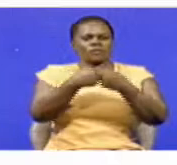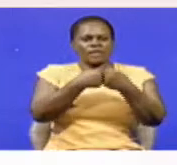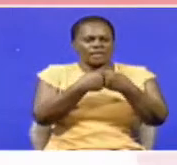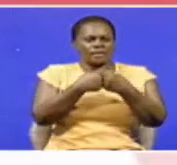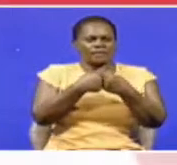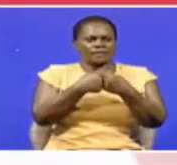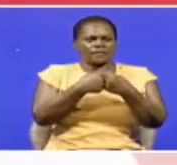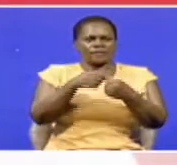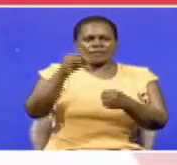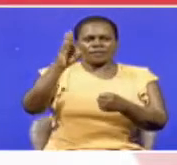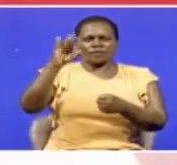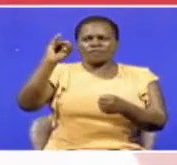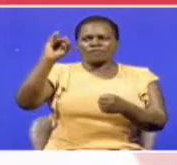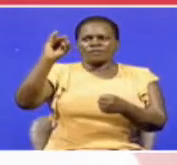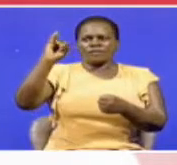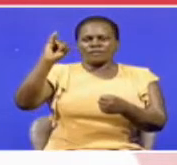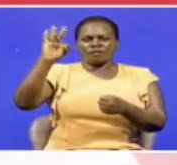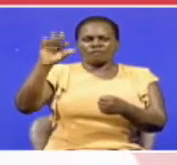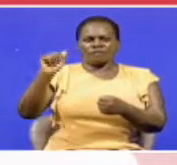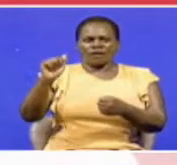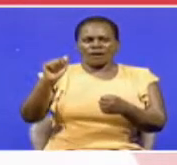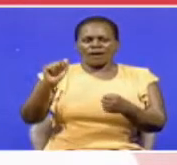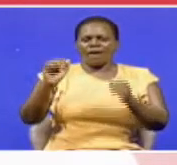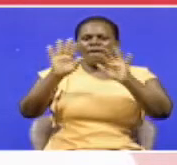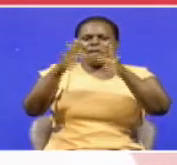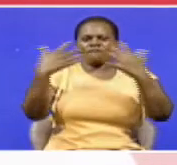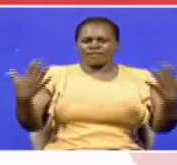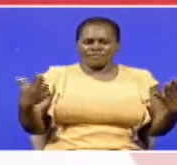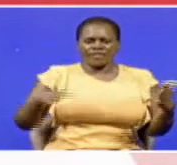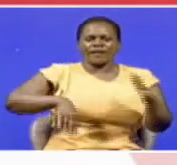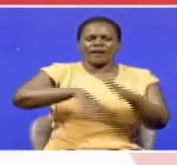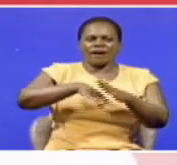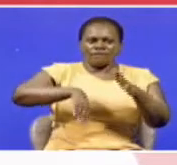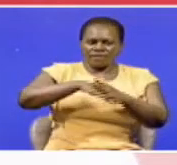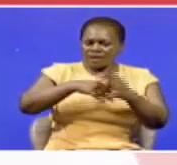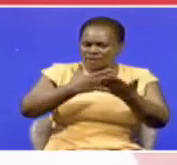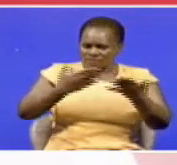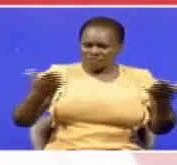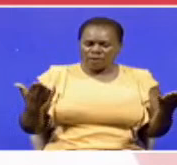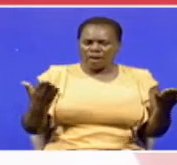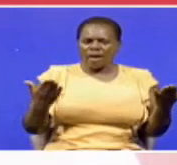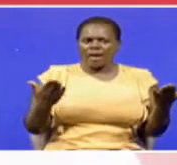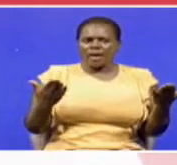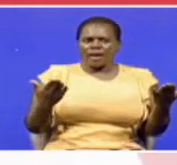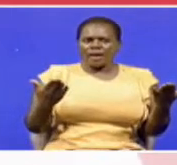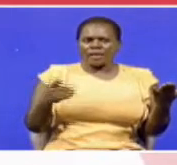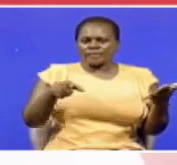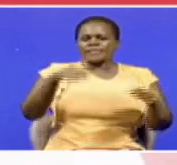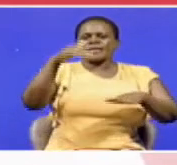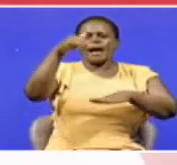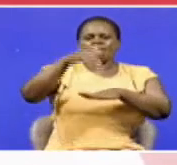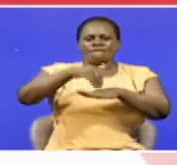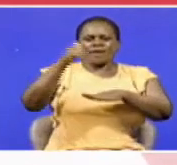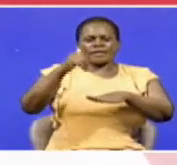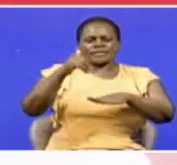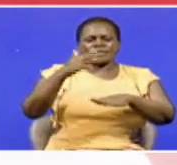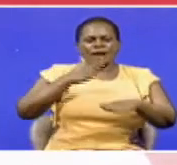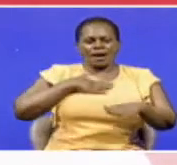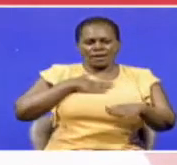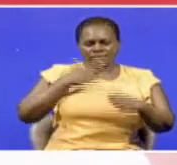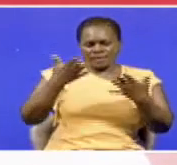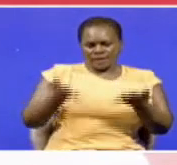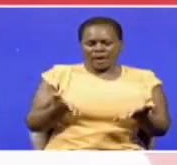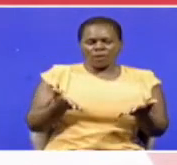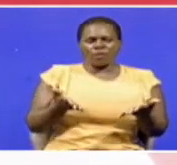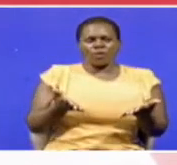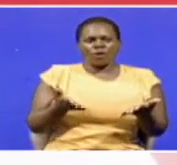season. FIFA ndio kila kitu dunia, FIFA ndio kila kitu kwa mpira ya Afrika kila mahali. So na transfer ina tuaffect sana, hii suspension ina tuaffect juu sahi